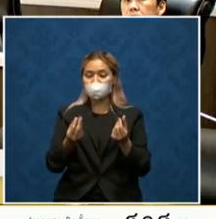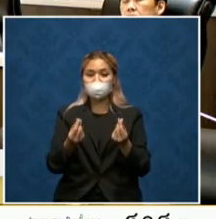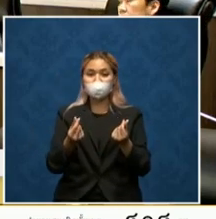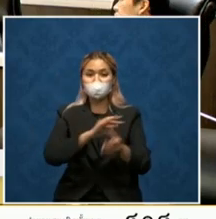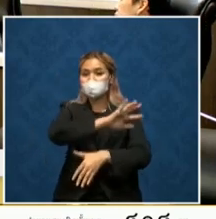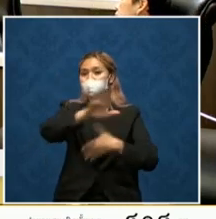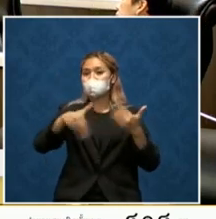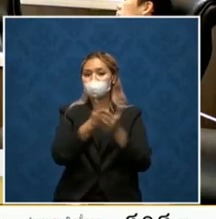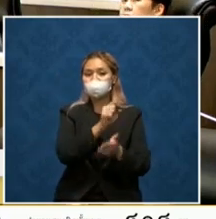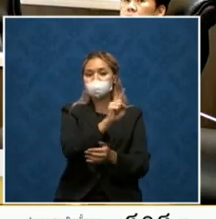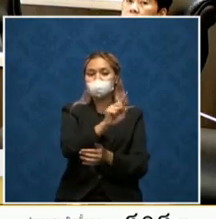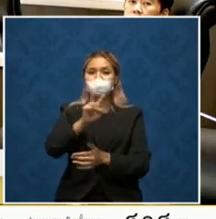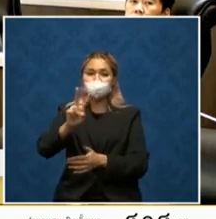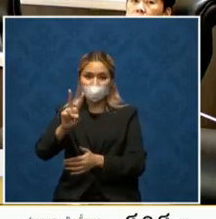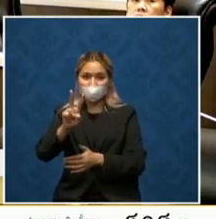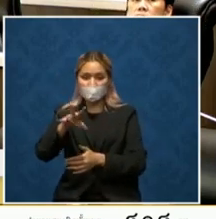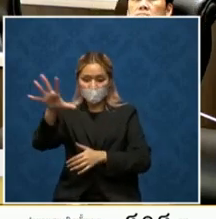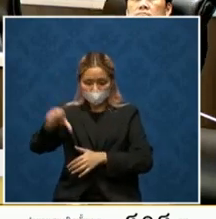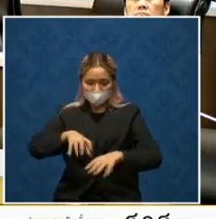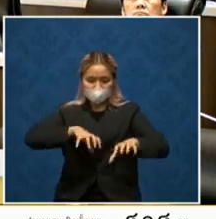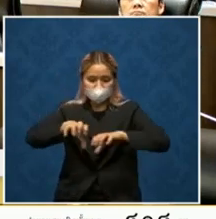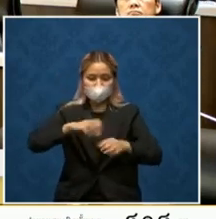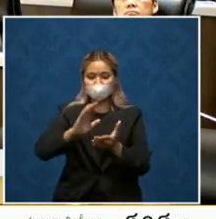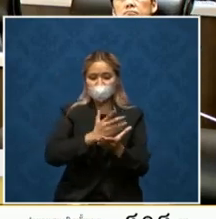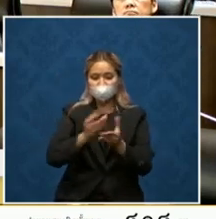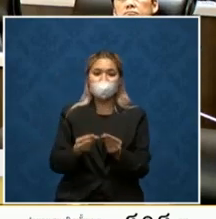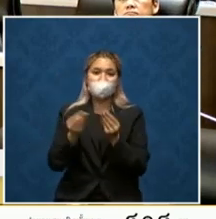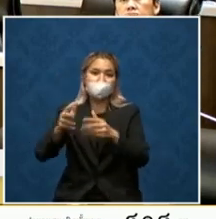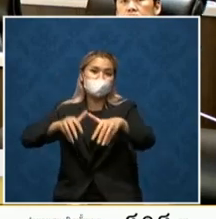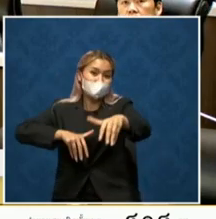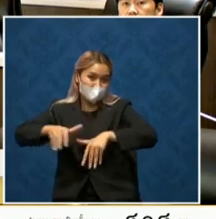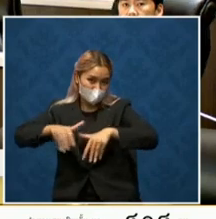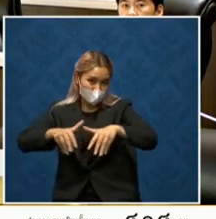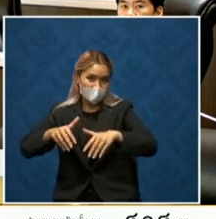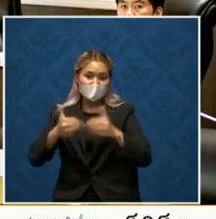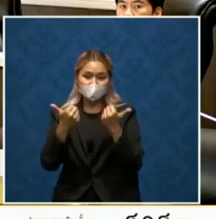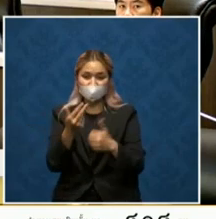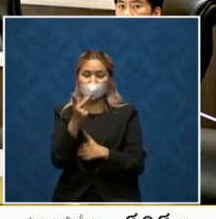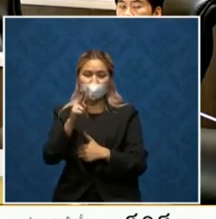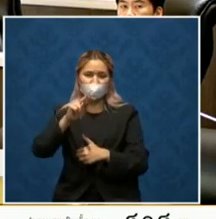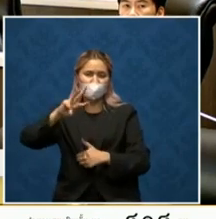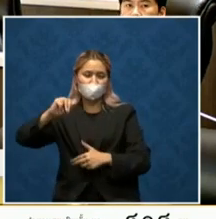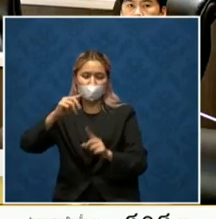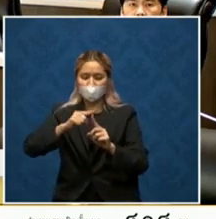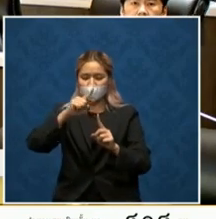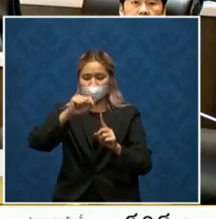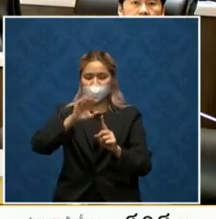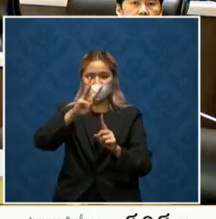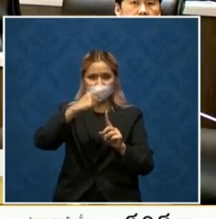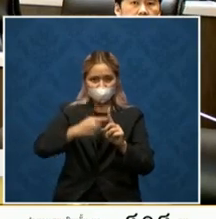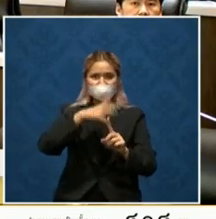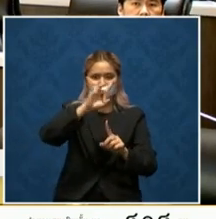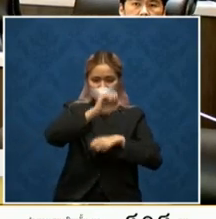นั้นทั้ง 1และ 2เนี่ยมาจัดสรรให้กับพี่น้องประชาชนมติครม 26สิงหาคมปี